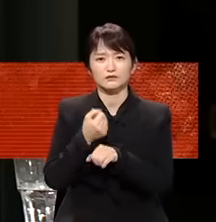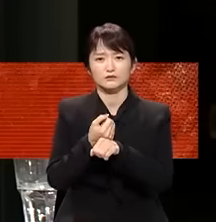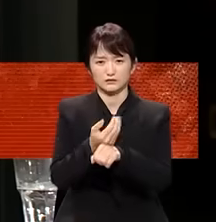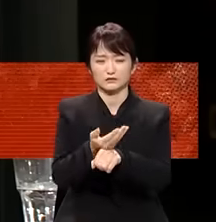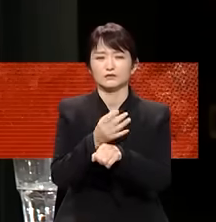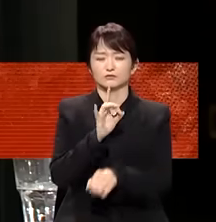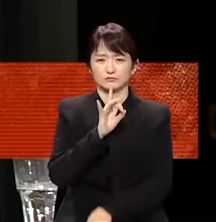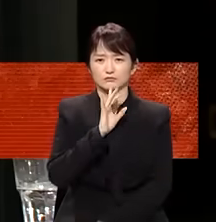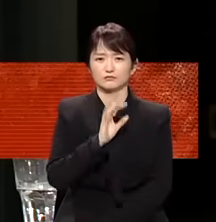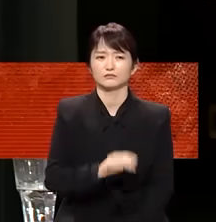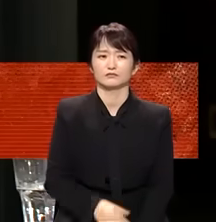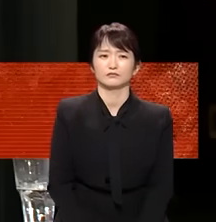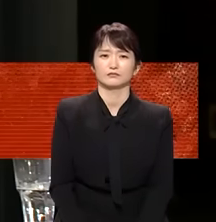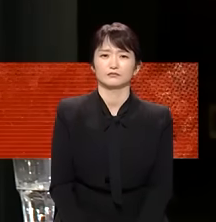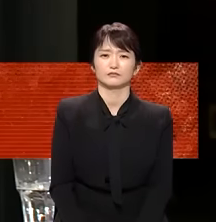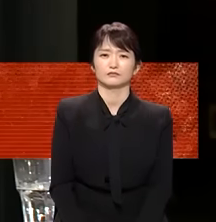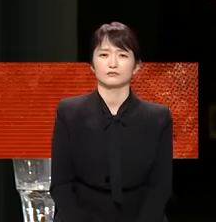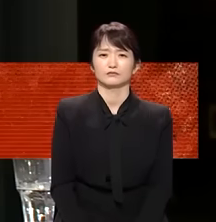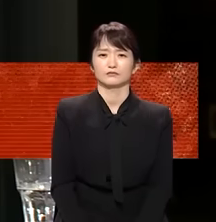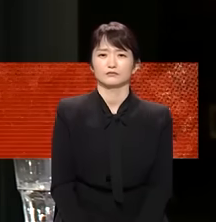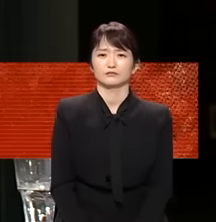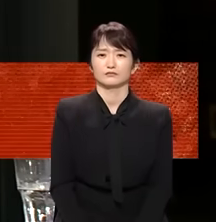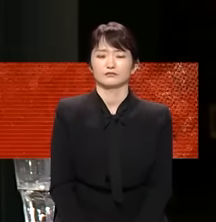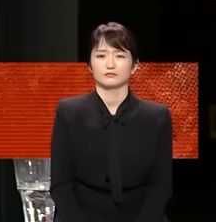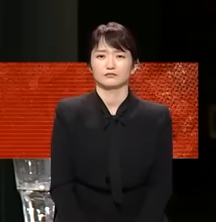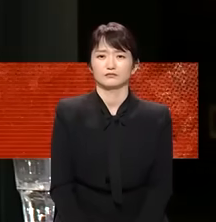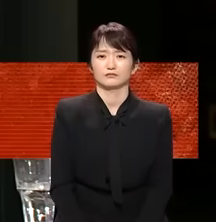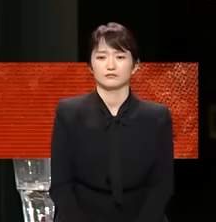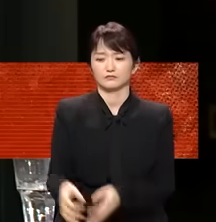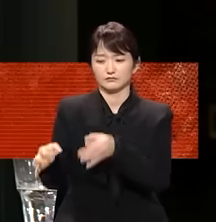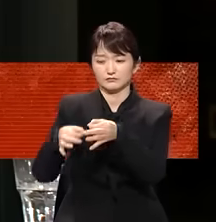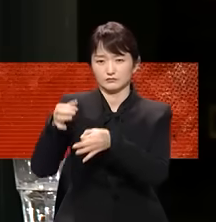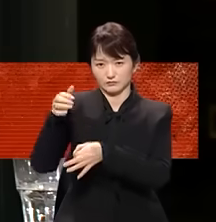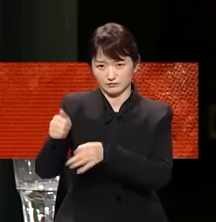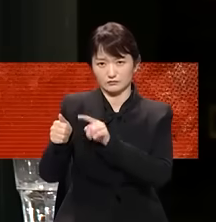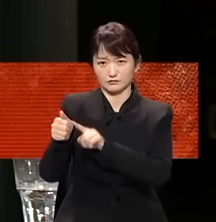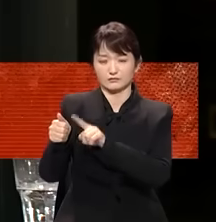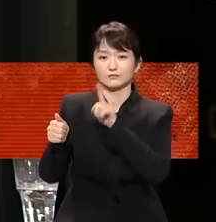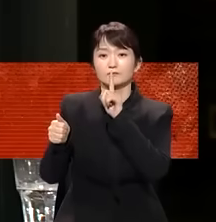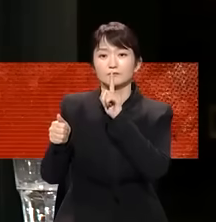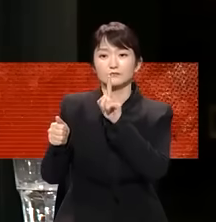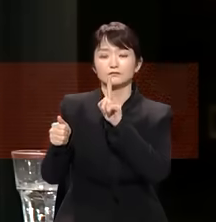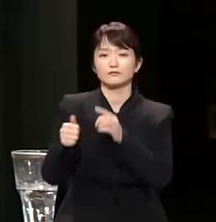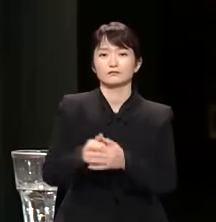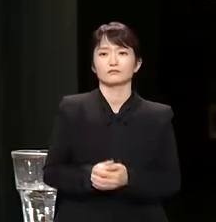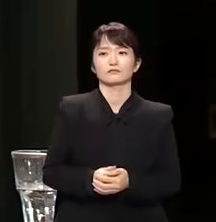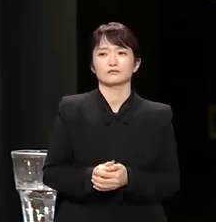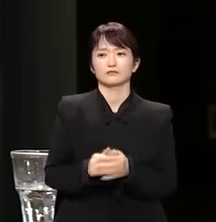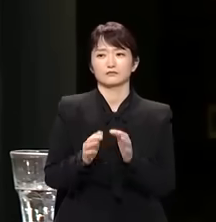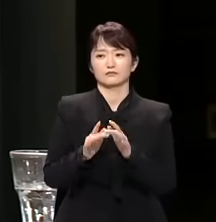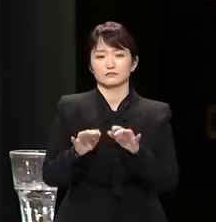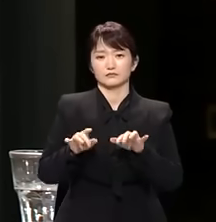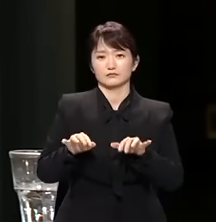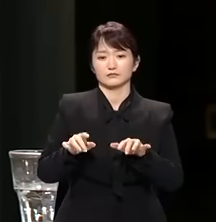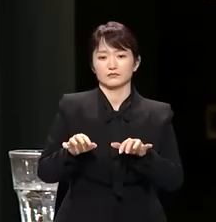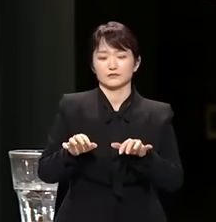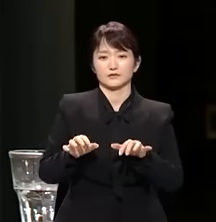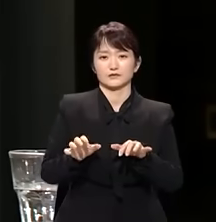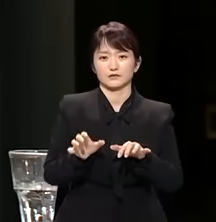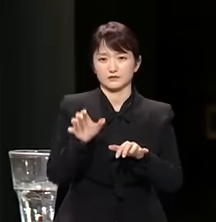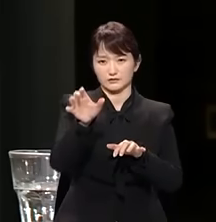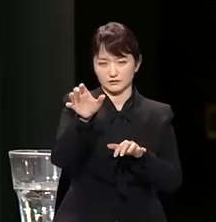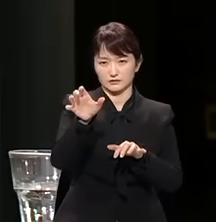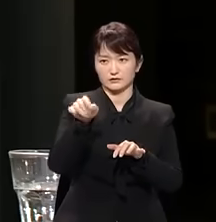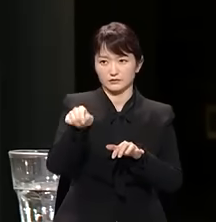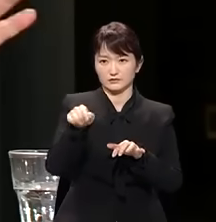없는 상황인데 사장님 얘기는 또 그거예요 그니까이 게시글 개시이 커뮤니티 올라온